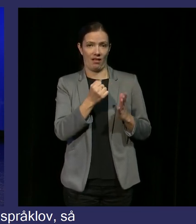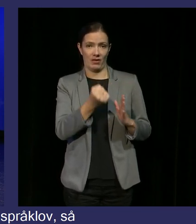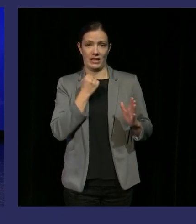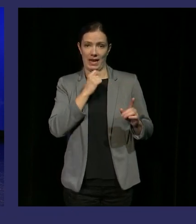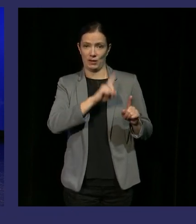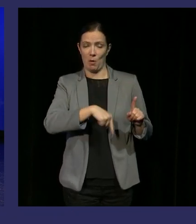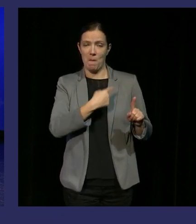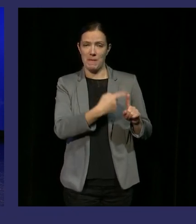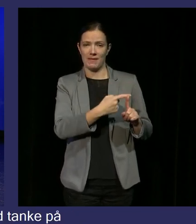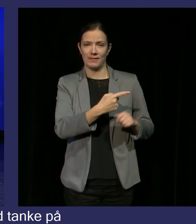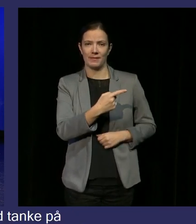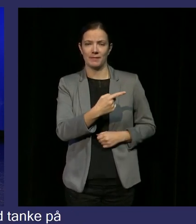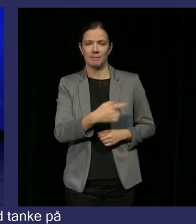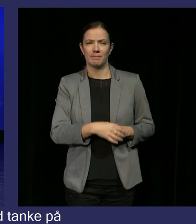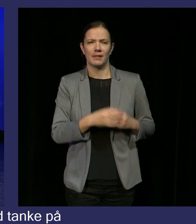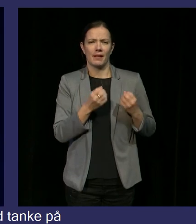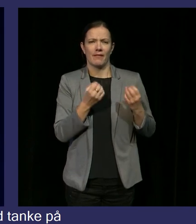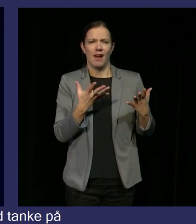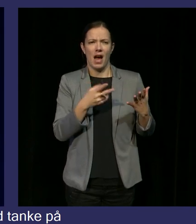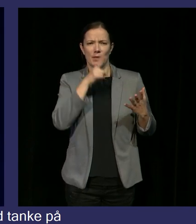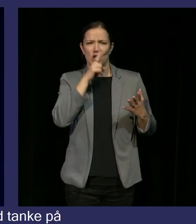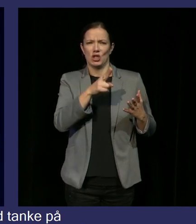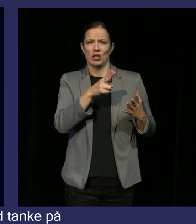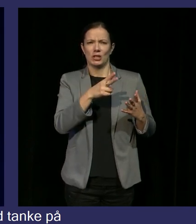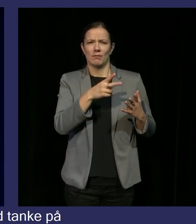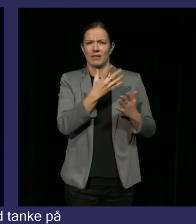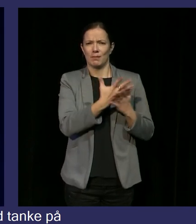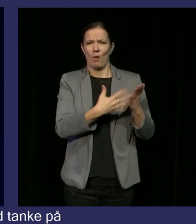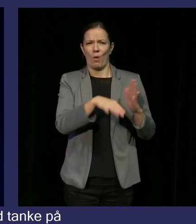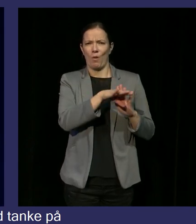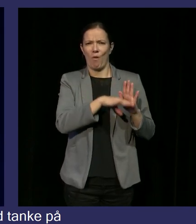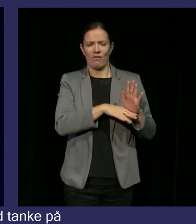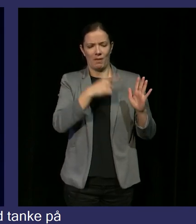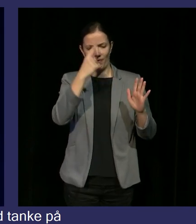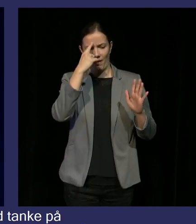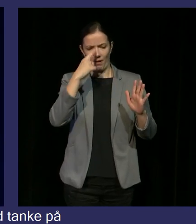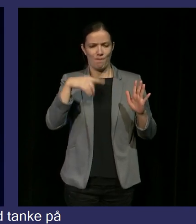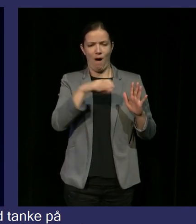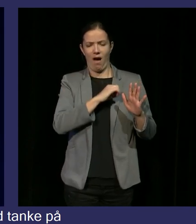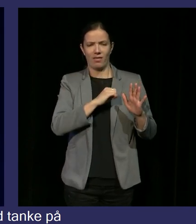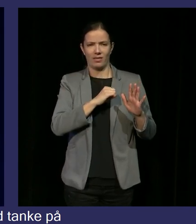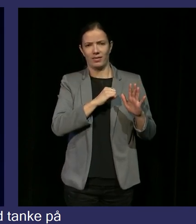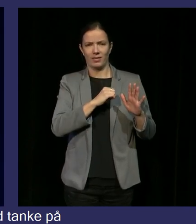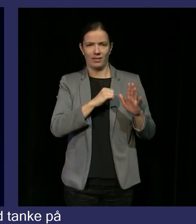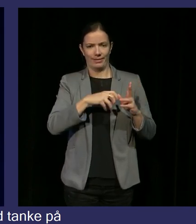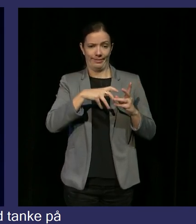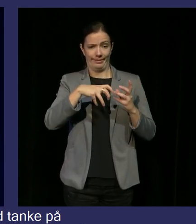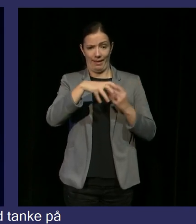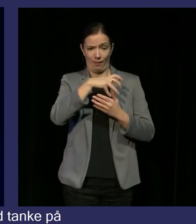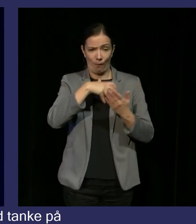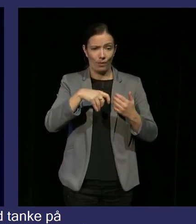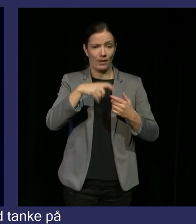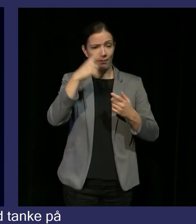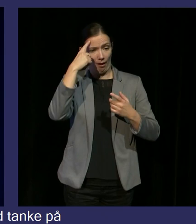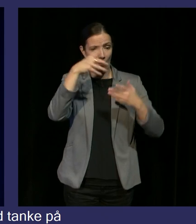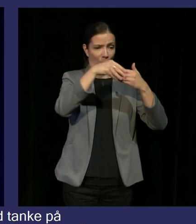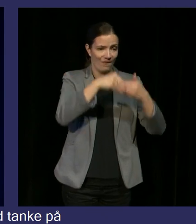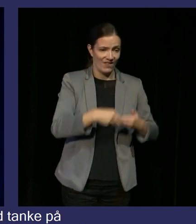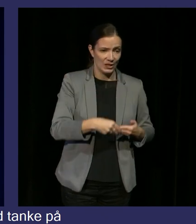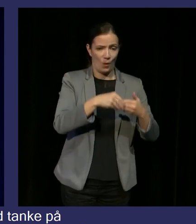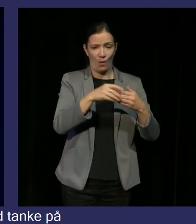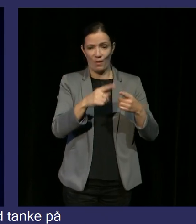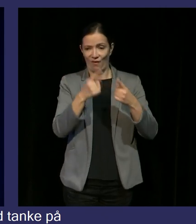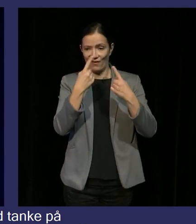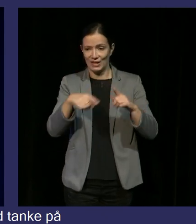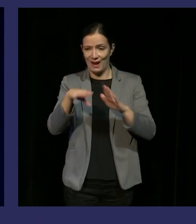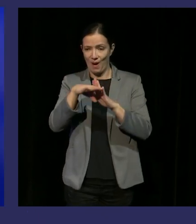forsterkes. Hva blir nytt med en språklov med tanke på alle disse, dette villnisse da, og konvensjoner og